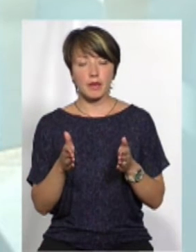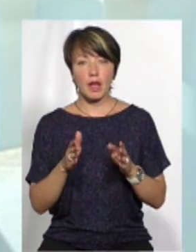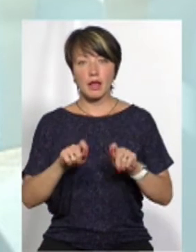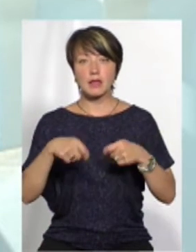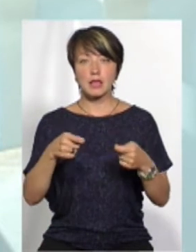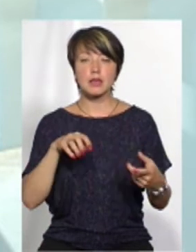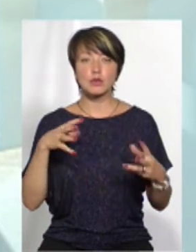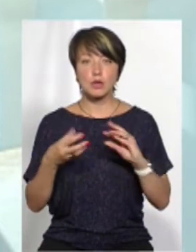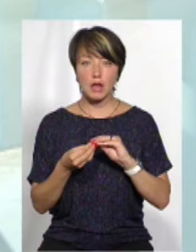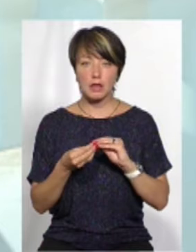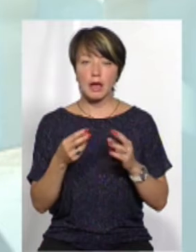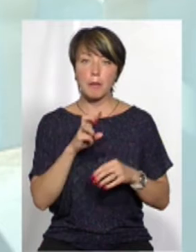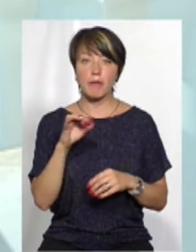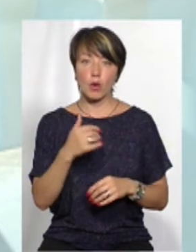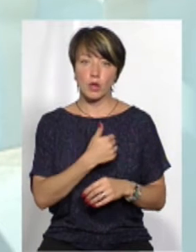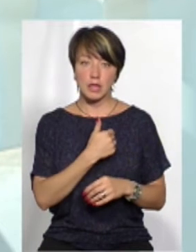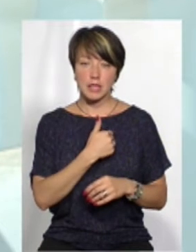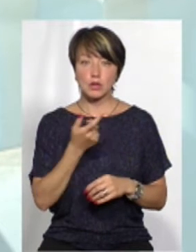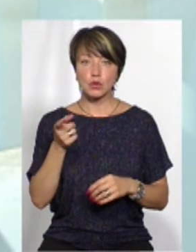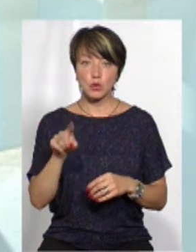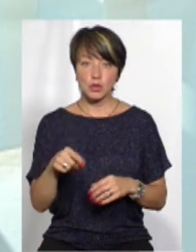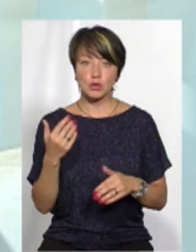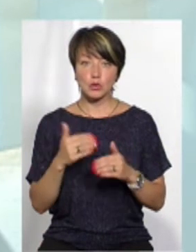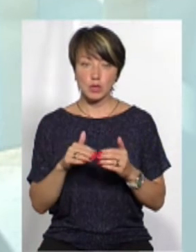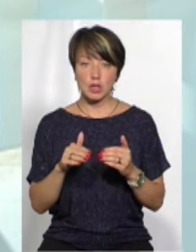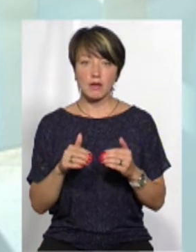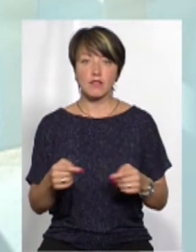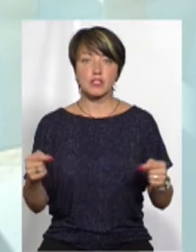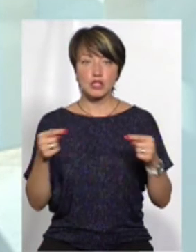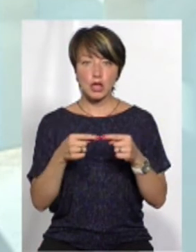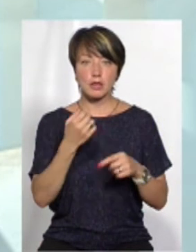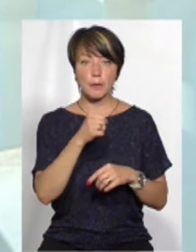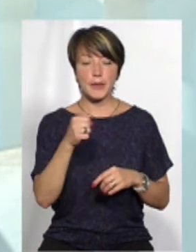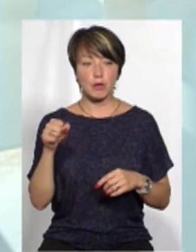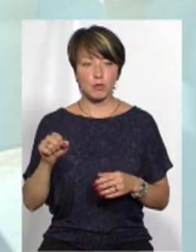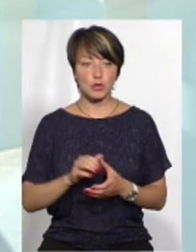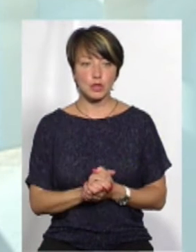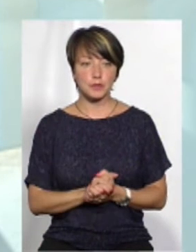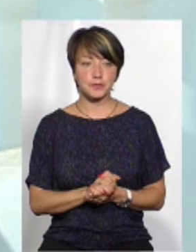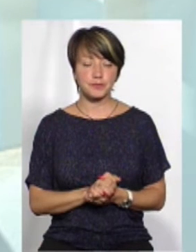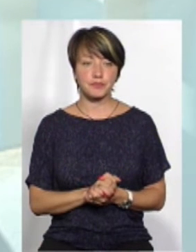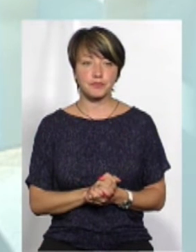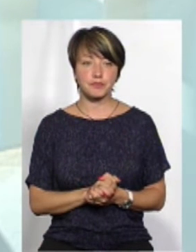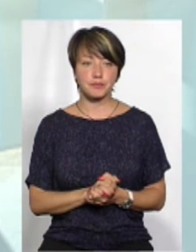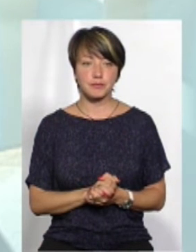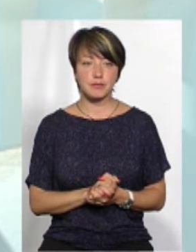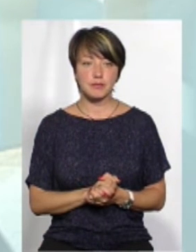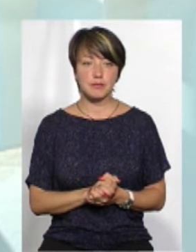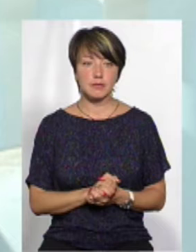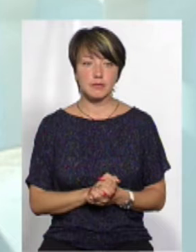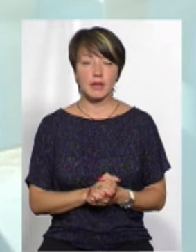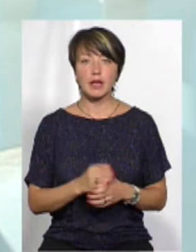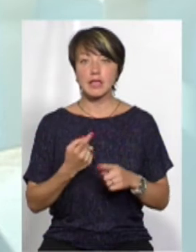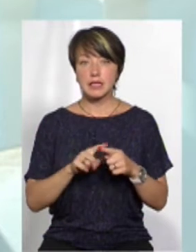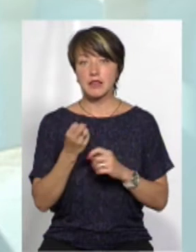принести свої результати, так, які би хотілося. І тоді вже визначаються переможці. От, наприклад, цих 12 переможців, вони